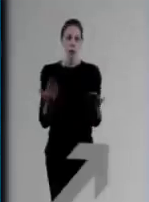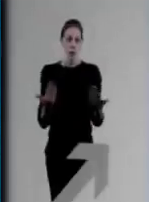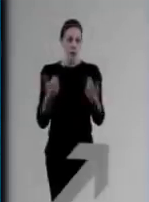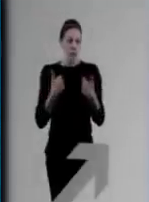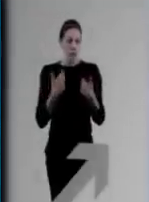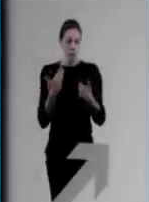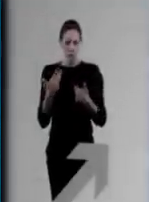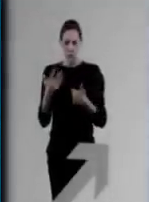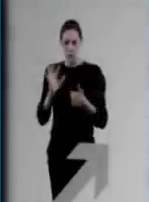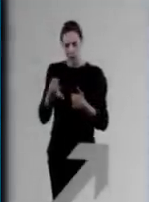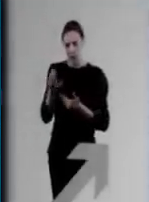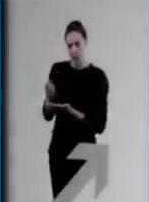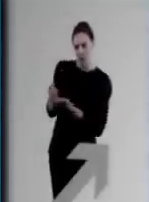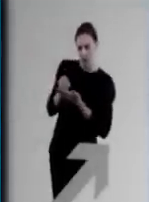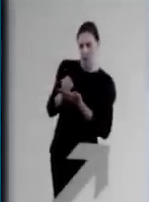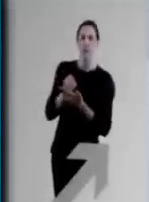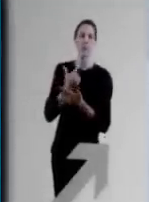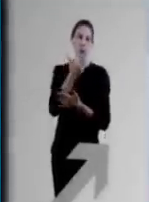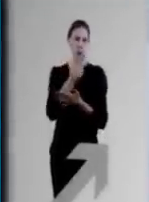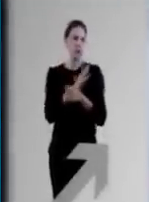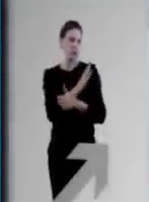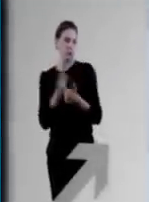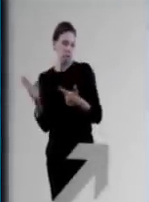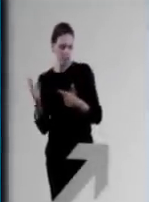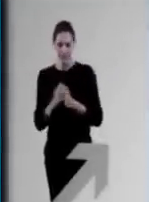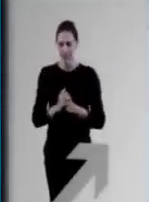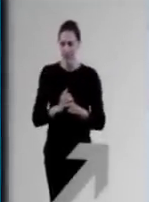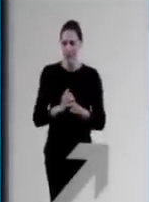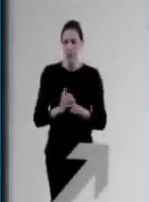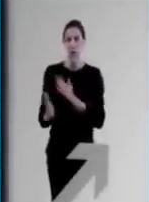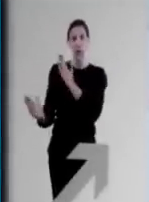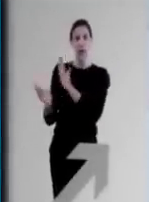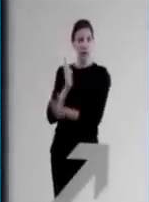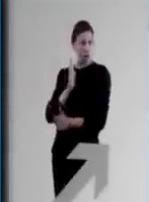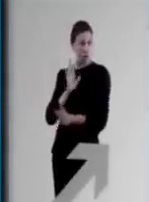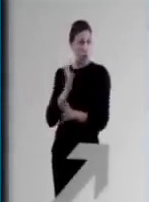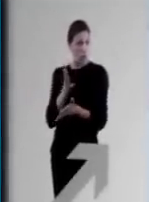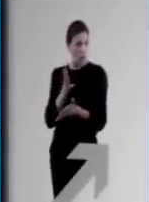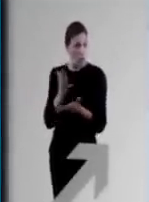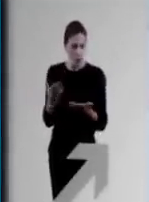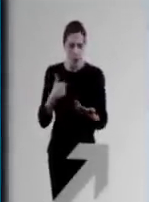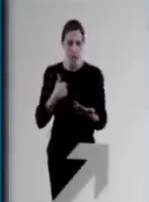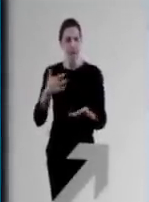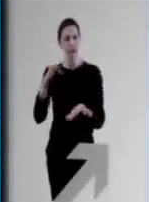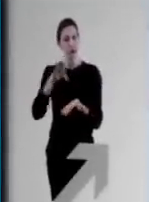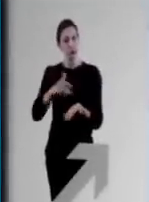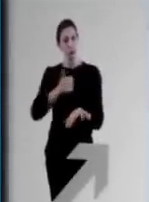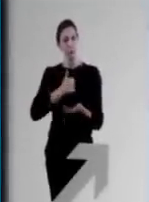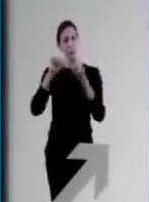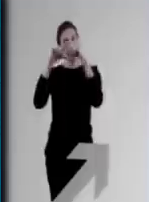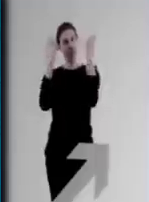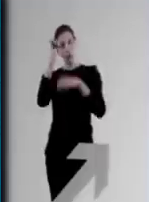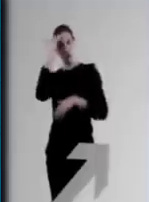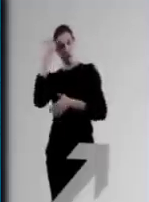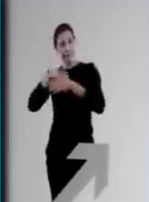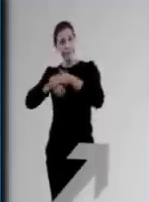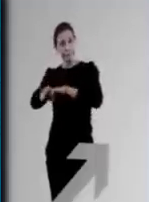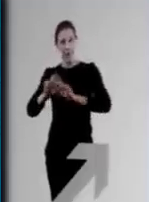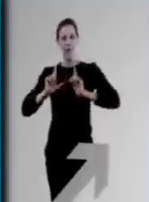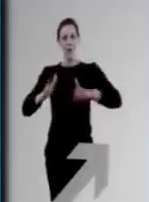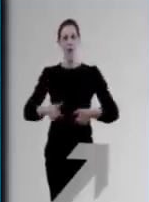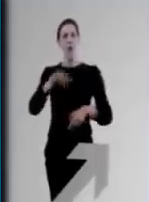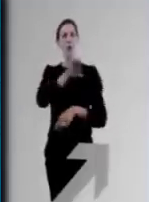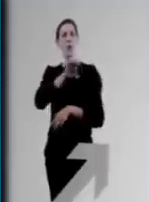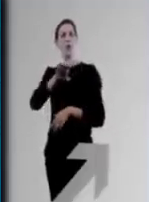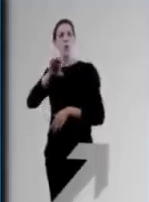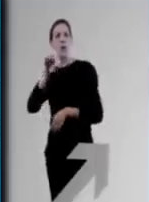Alors j'ai été aidé, j'allais dire sous deux formes. De façon directe, puisque j'ai été stagiaire de l'école